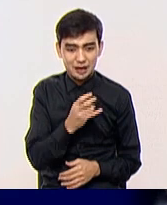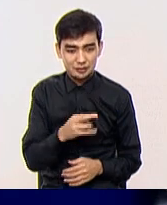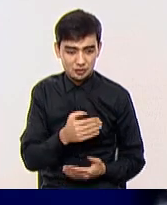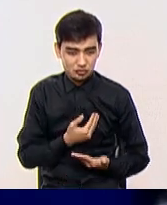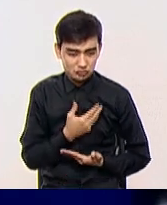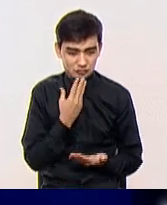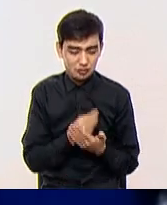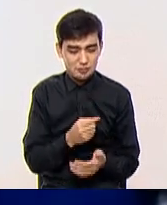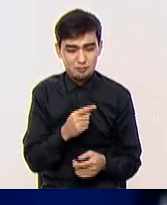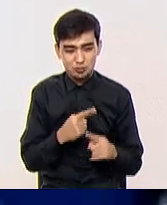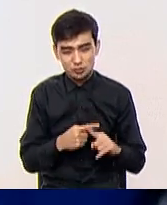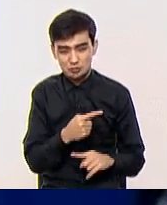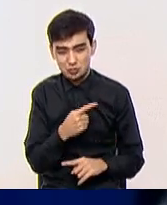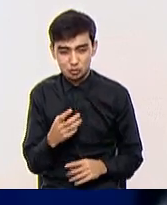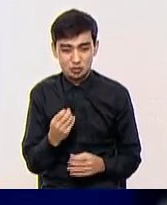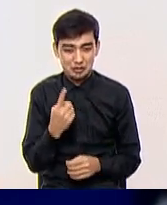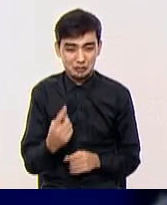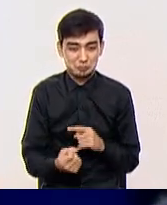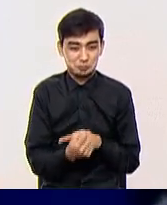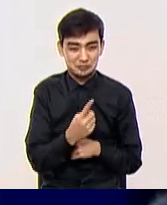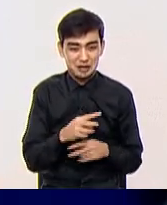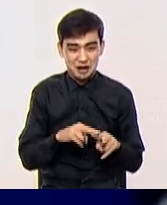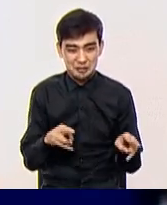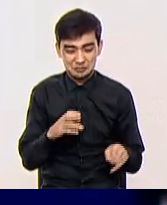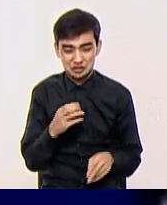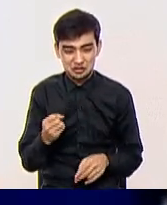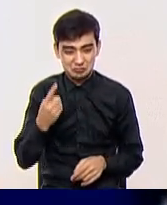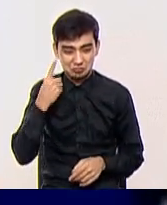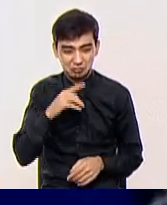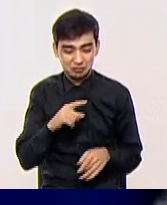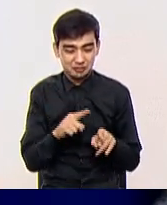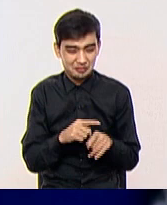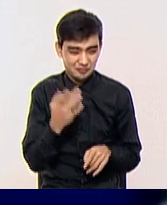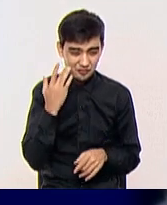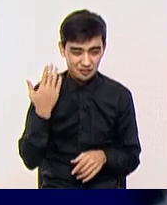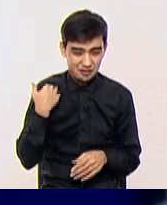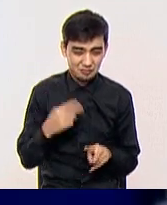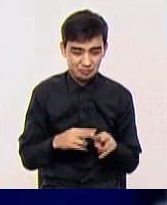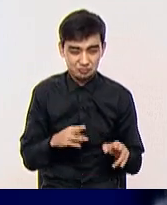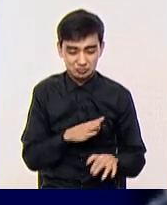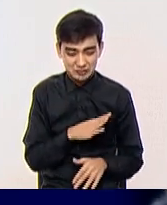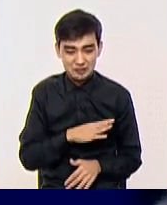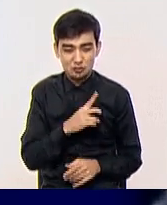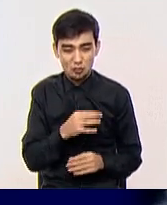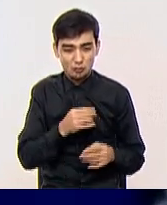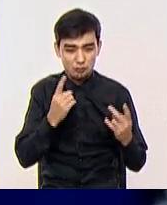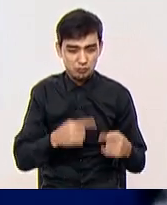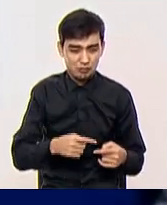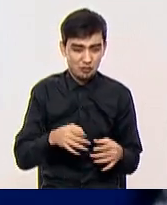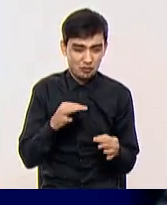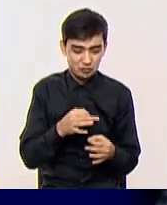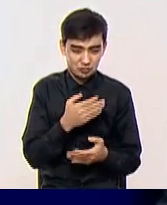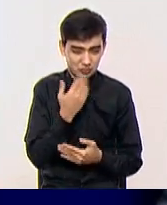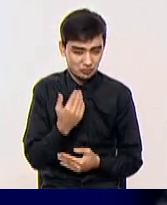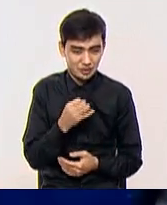плюс минус еще одни санкции вот подобные тем что уже были введены в общем так каким-то серьезным последствиям